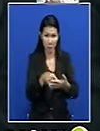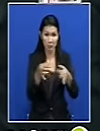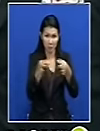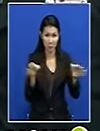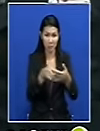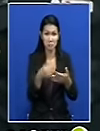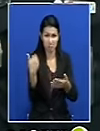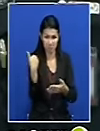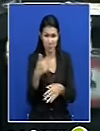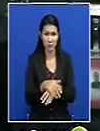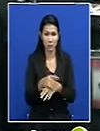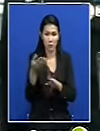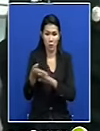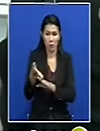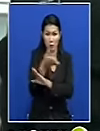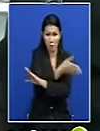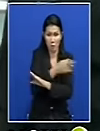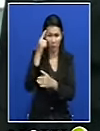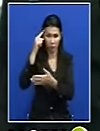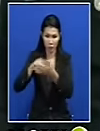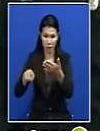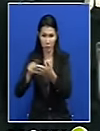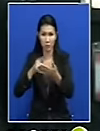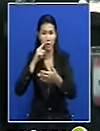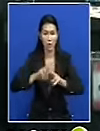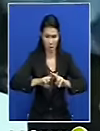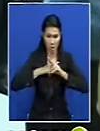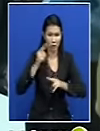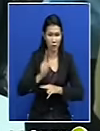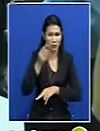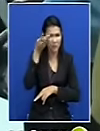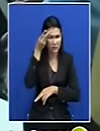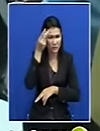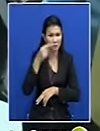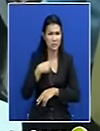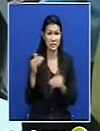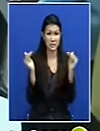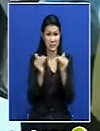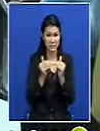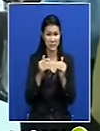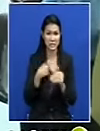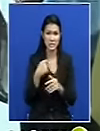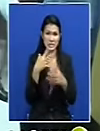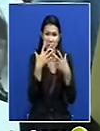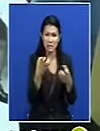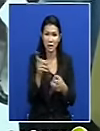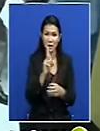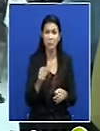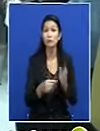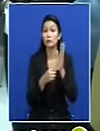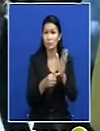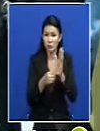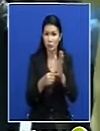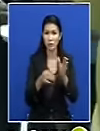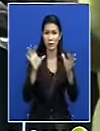นี้บอกว่าก่อนลงประชามติให้ไตร่ตรองด้วยตัวเองเพราะอาจได้สิทธิ์หรือว่าเสียสิทธิ์บางอย่างเขายกตัวอย่างว่าสิท